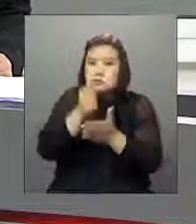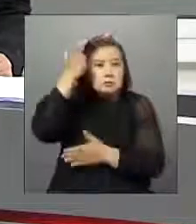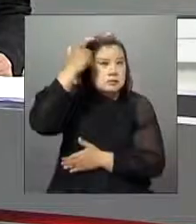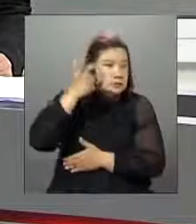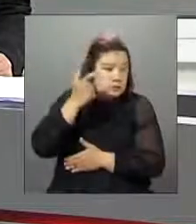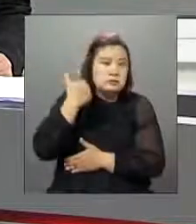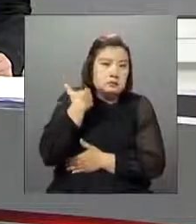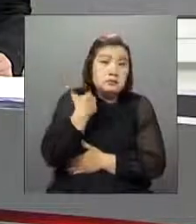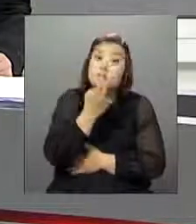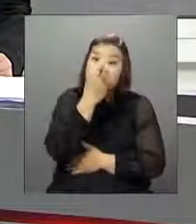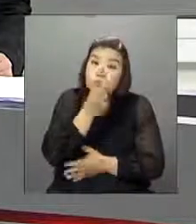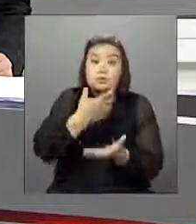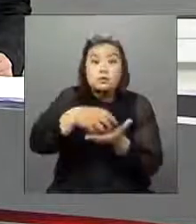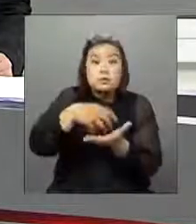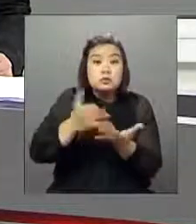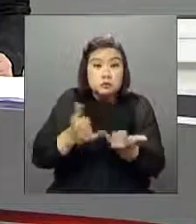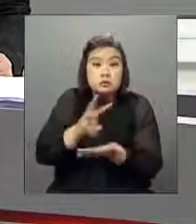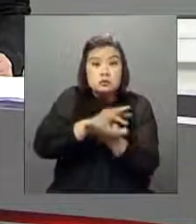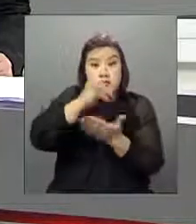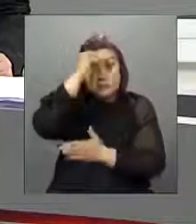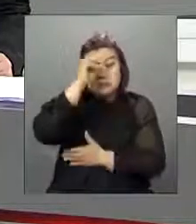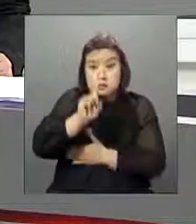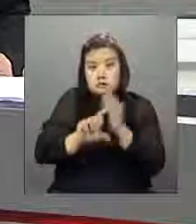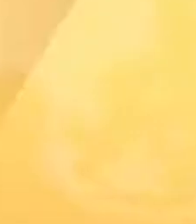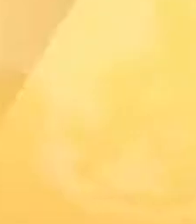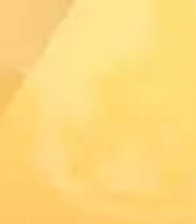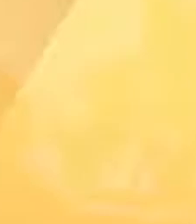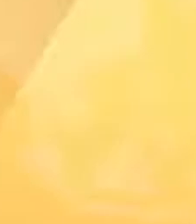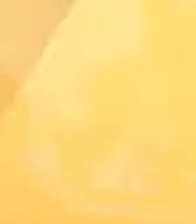ามจากรายงานมหาวิทยาลัยราชภัฏสงขลาค่ะ